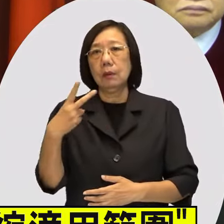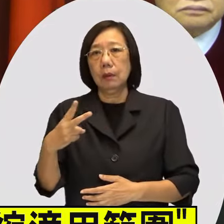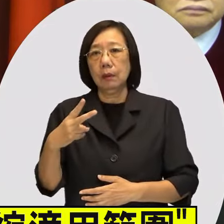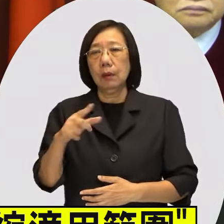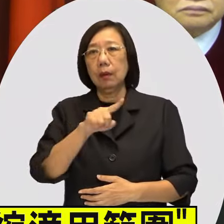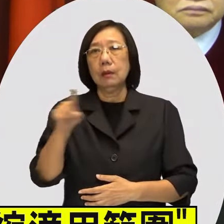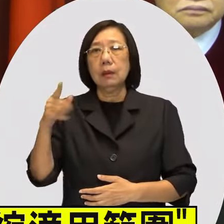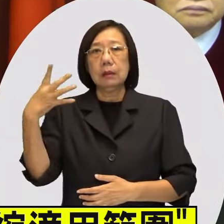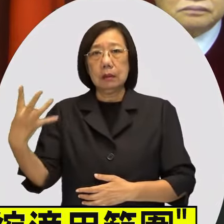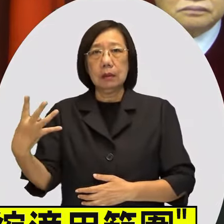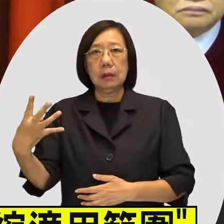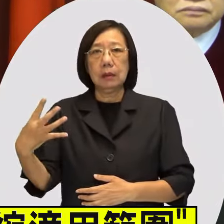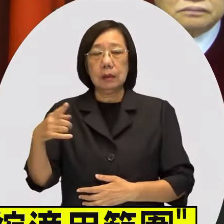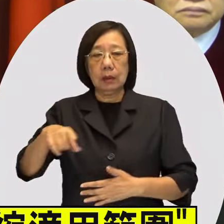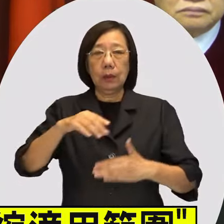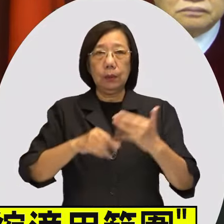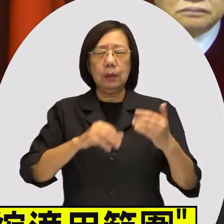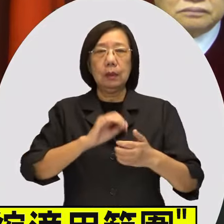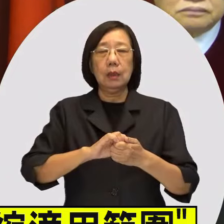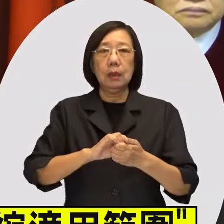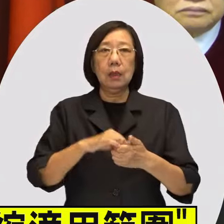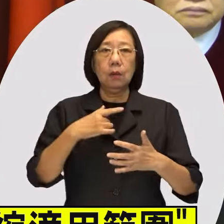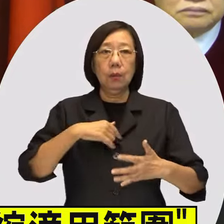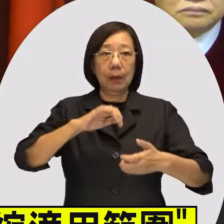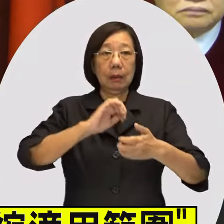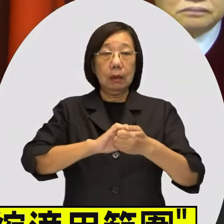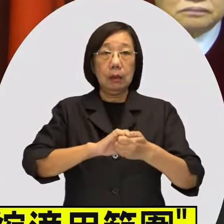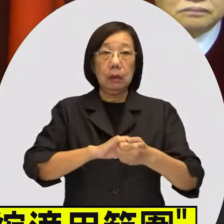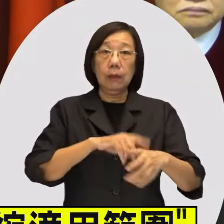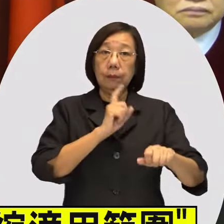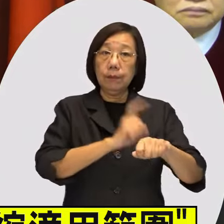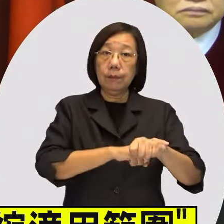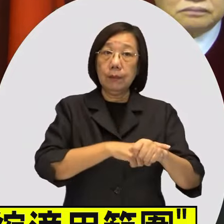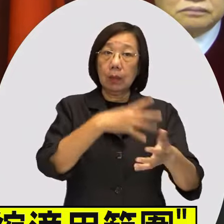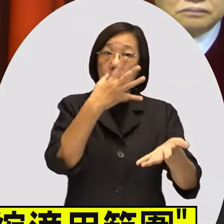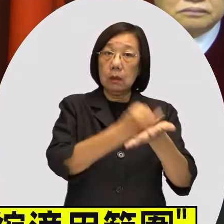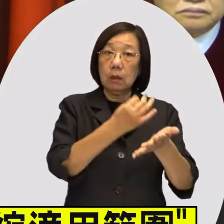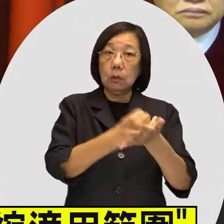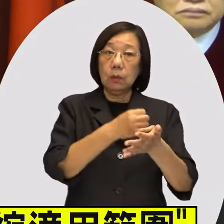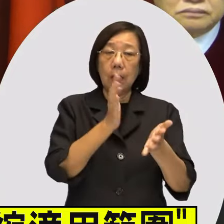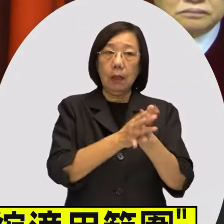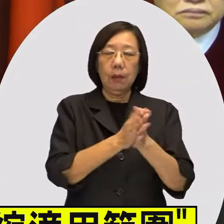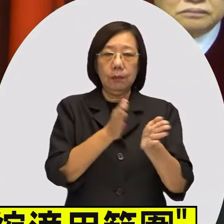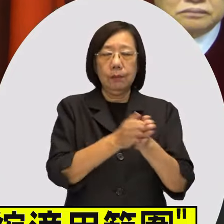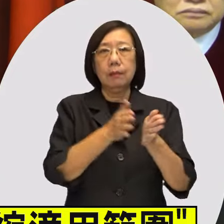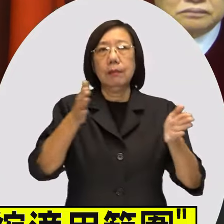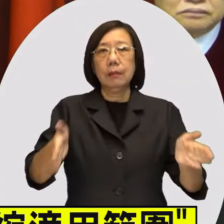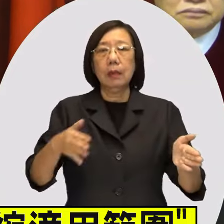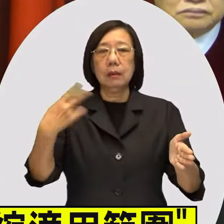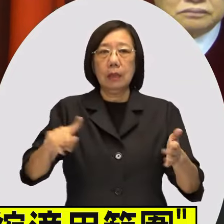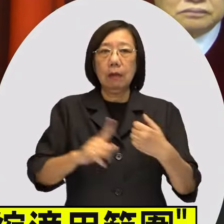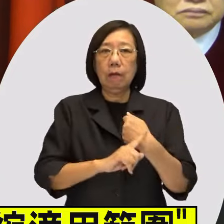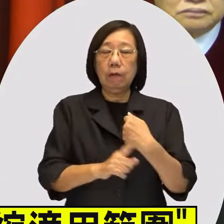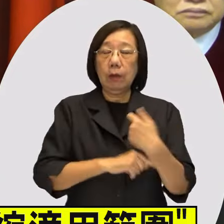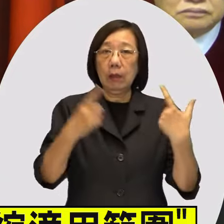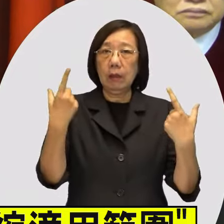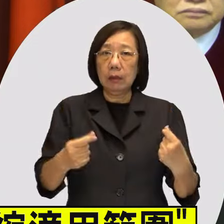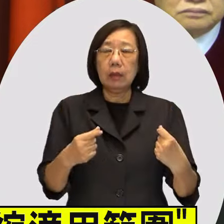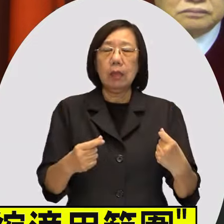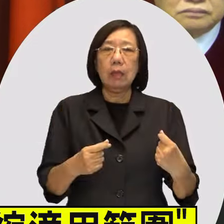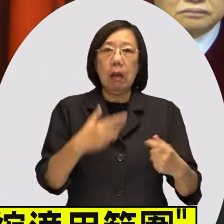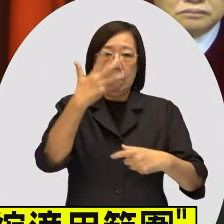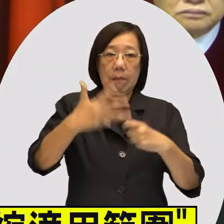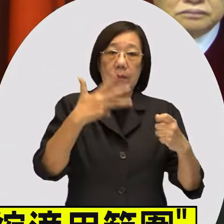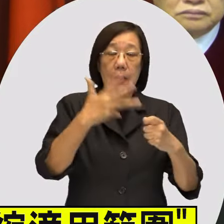四项规定锁定羁押次数期间，同法第七条规定锁定八年